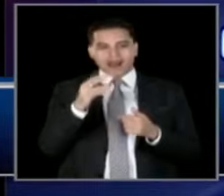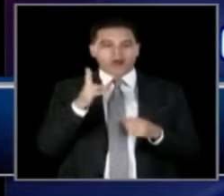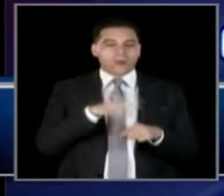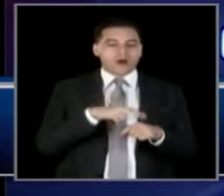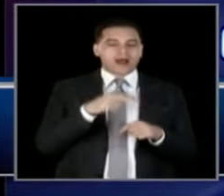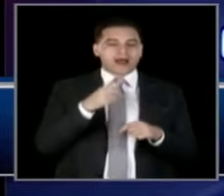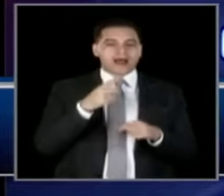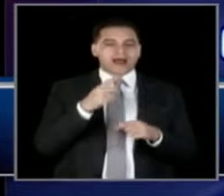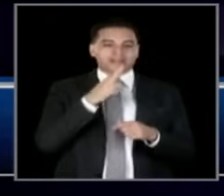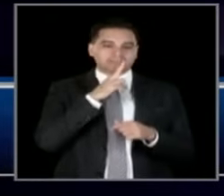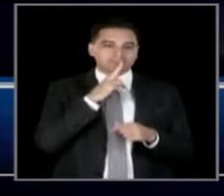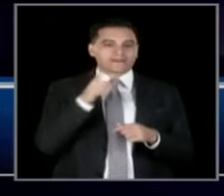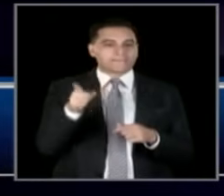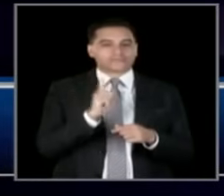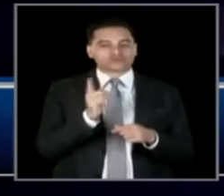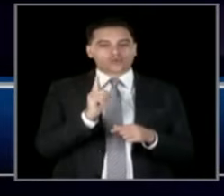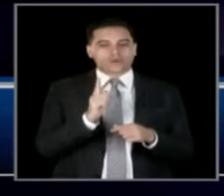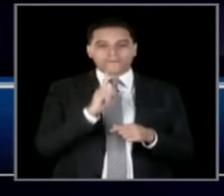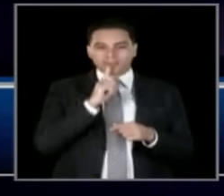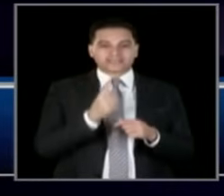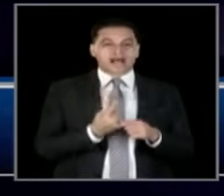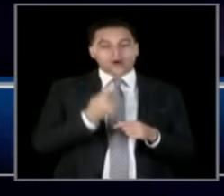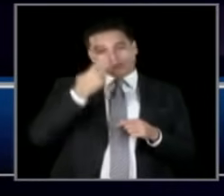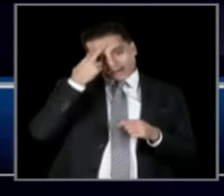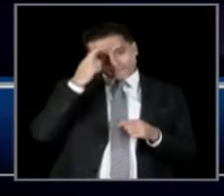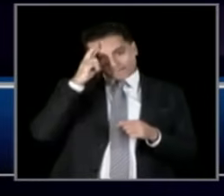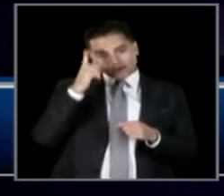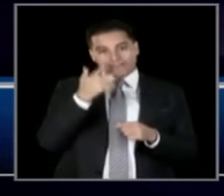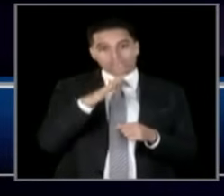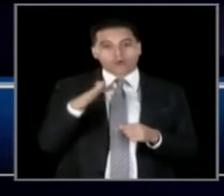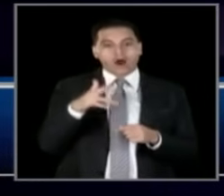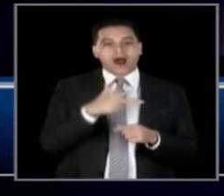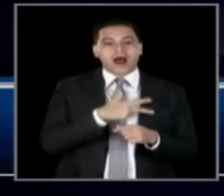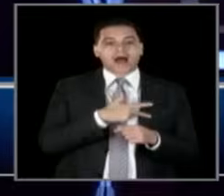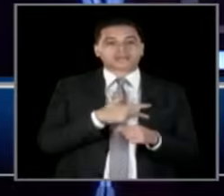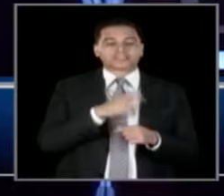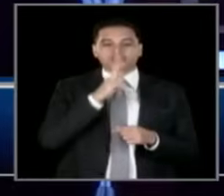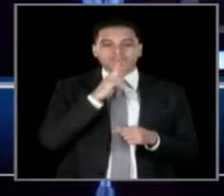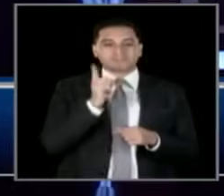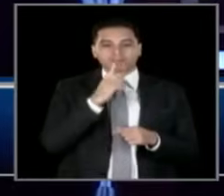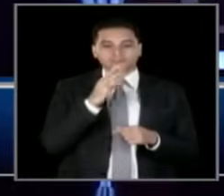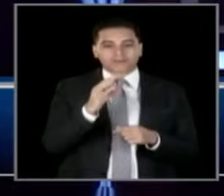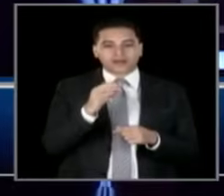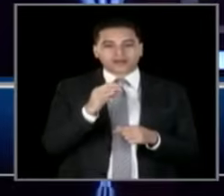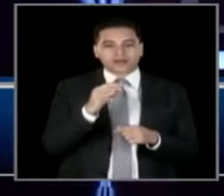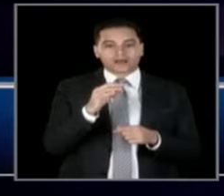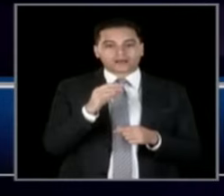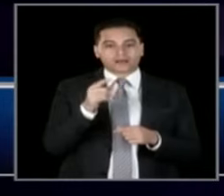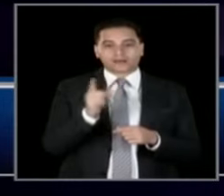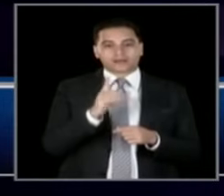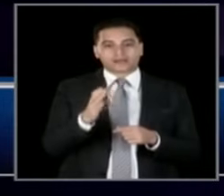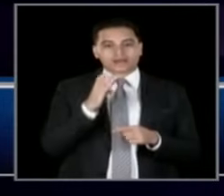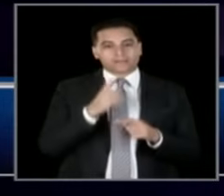دي التانية، ولكن الأولى كبحيرة عزبة. يا صح؟ بجد هارد